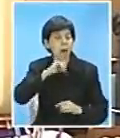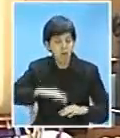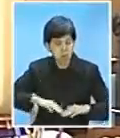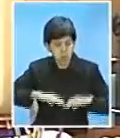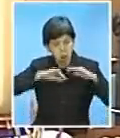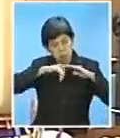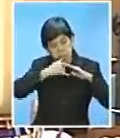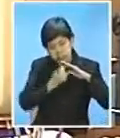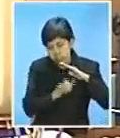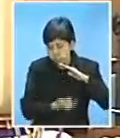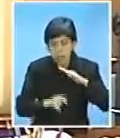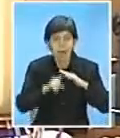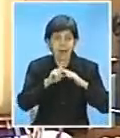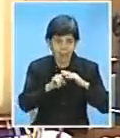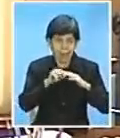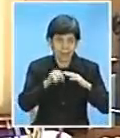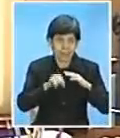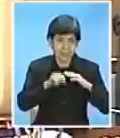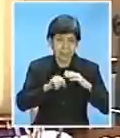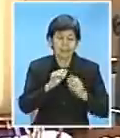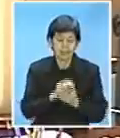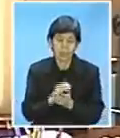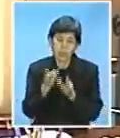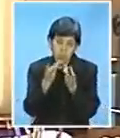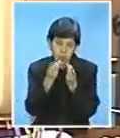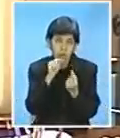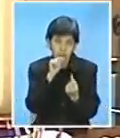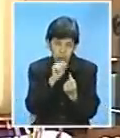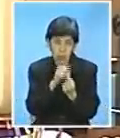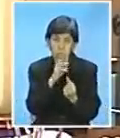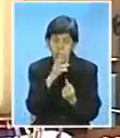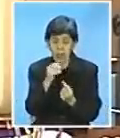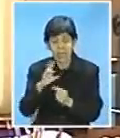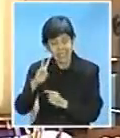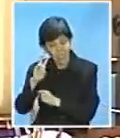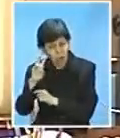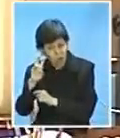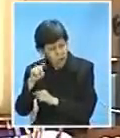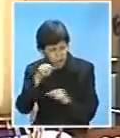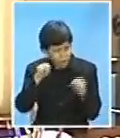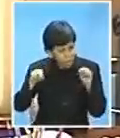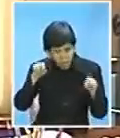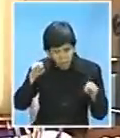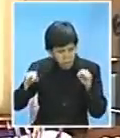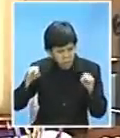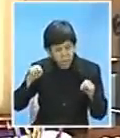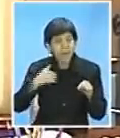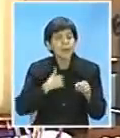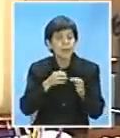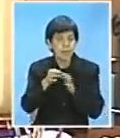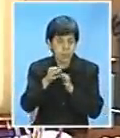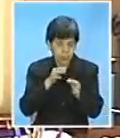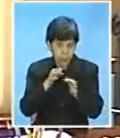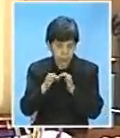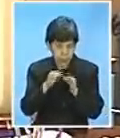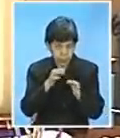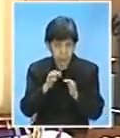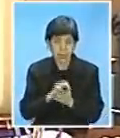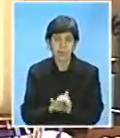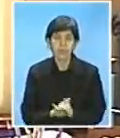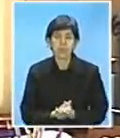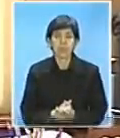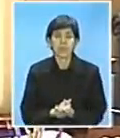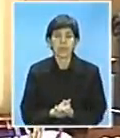ฮะเพราะนั้นตัวเลขตามที่ท่านกล่าวนะครับที่ผมขออนุญาตนะหรือว่า700กว่าทำไมถึงไม่ตรงนะก็ขออนุญาตนำเรียนเบื้องต้นอย่างนี้ครับท่าน